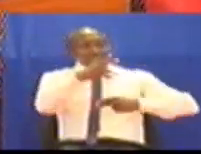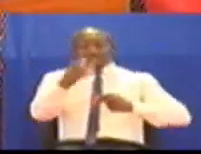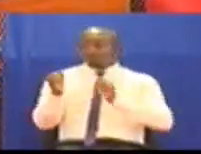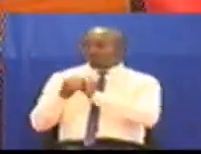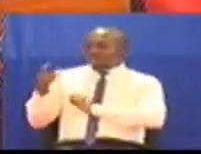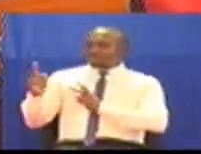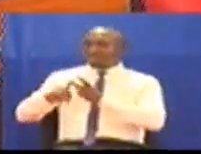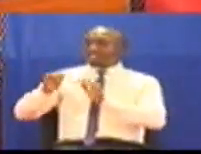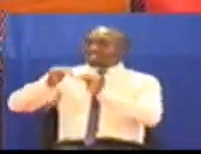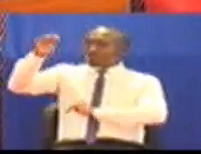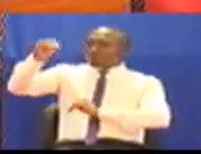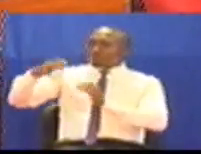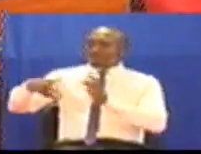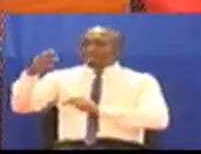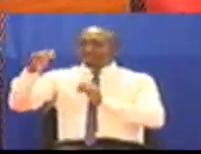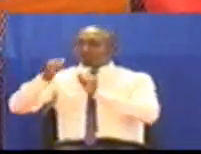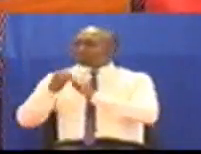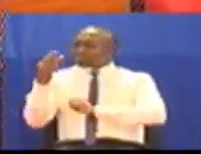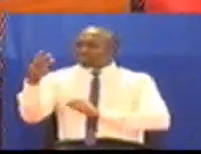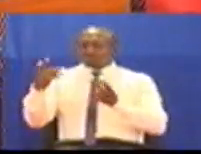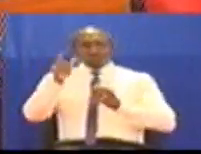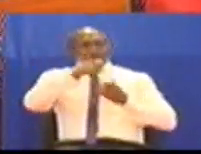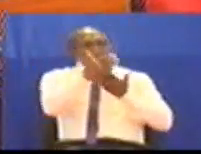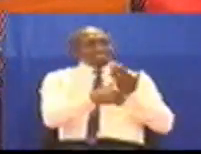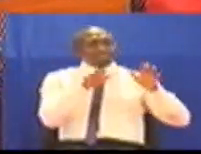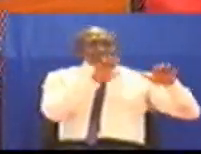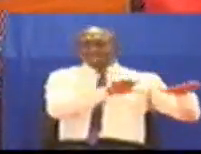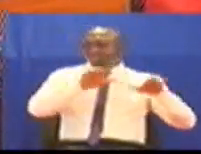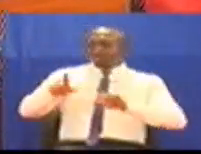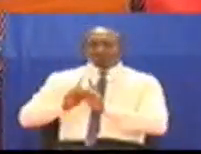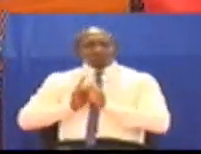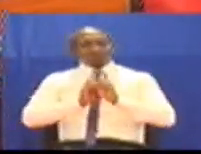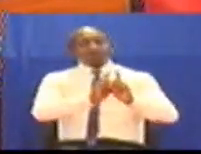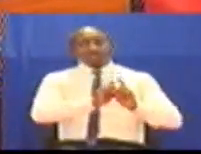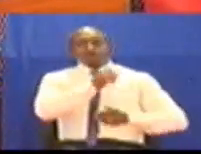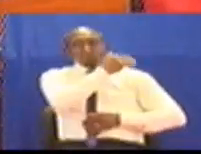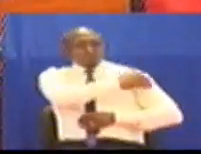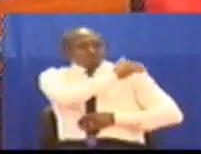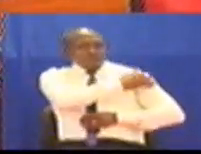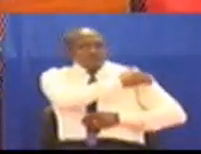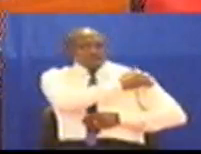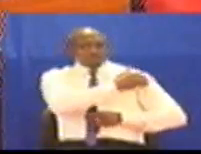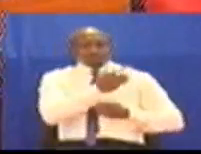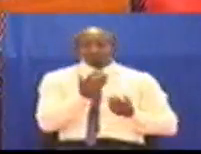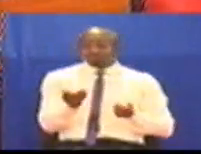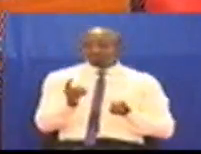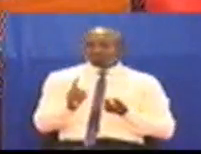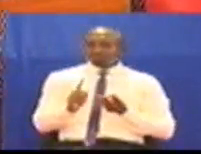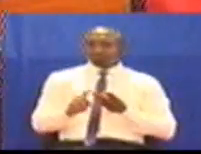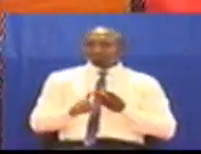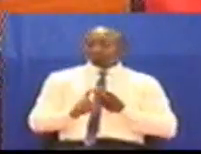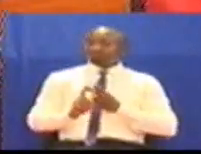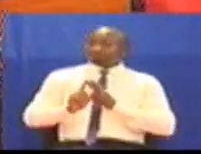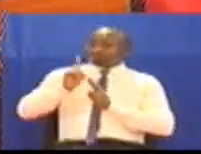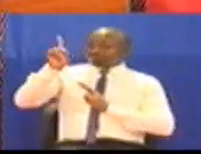wa juu kuna kata 13. Kwa hiyo wananchi wanapata tabu sana kufuata huduma kwenye wanapata shida kufuata huduma huku